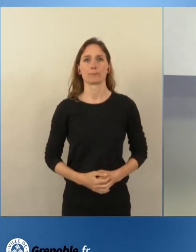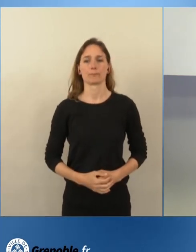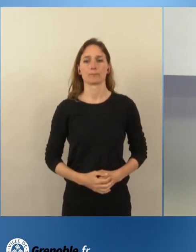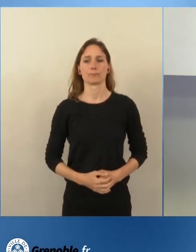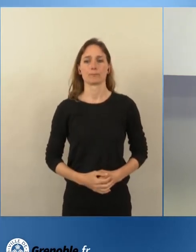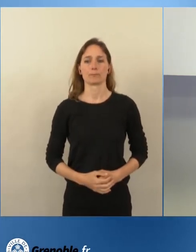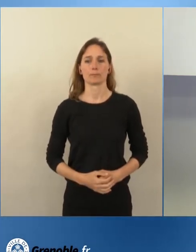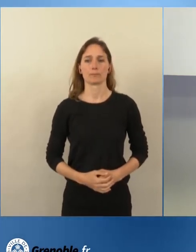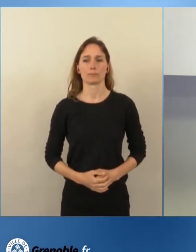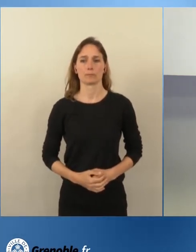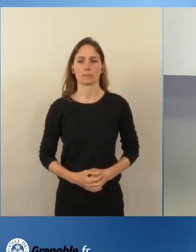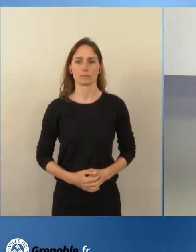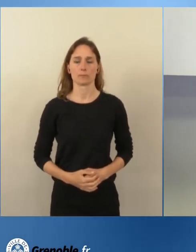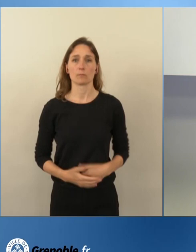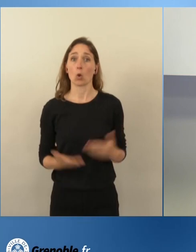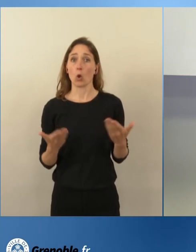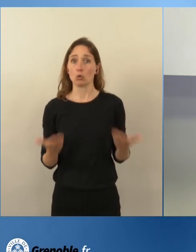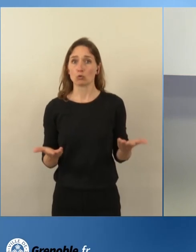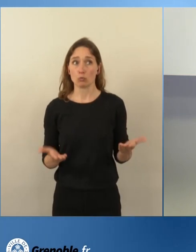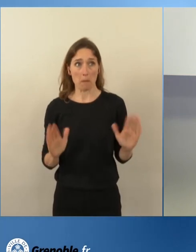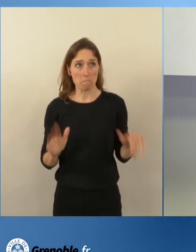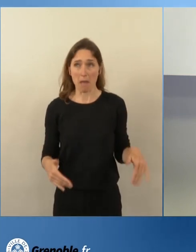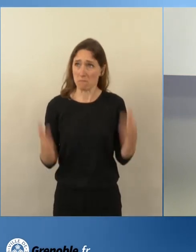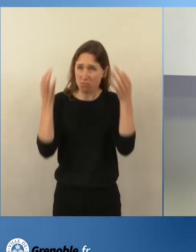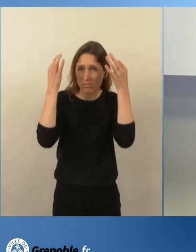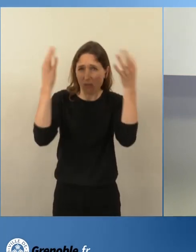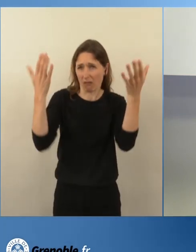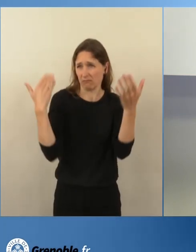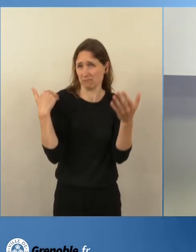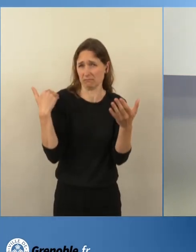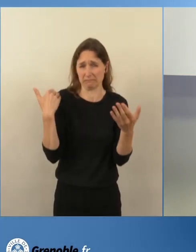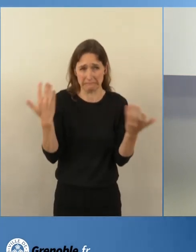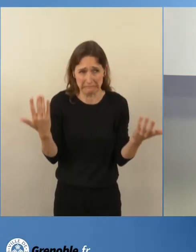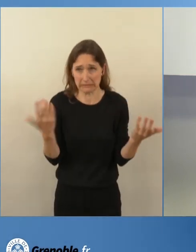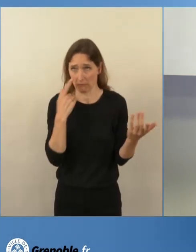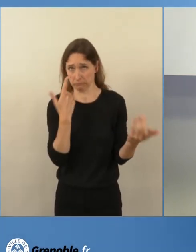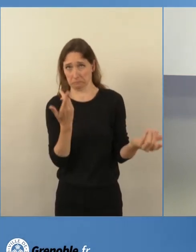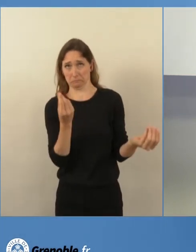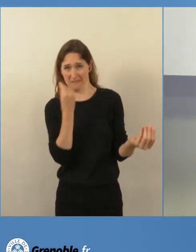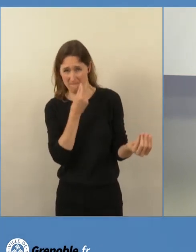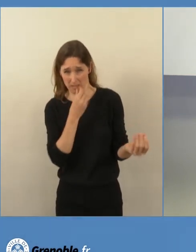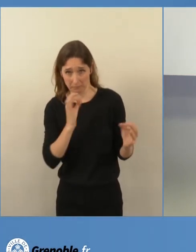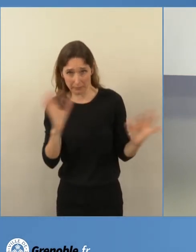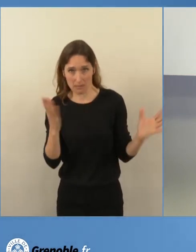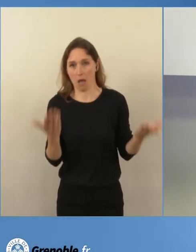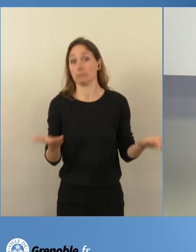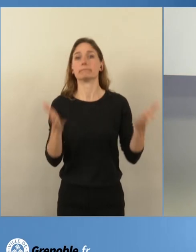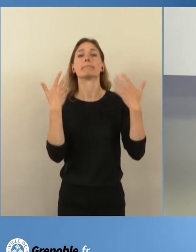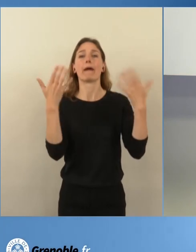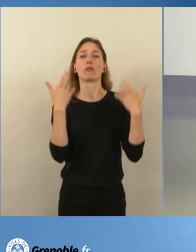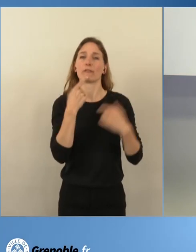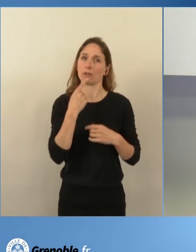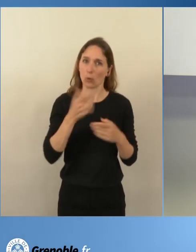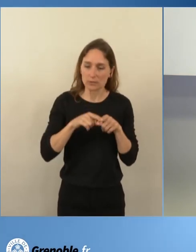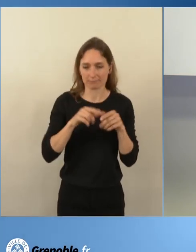nous sommes aujourd'hui malgré la météo de ces derniers jours nous sommes au printemps le printemps c'est aussi l'occasion de moments festifs